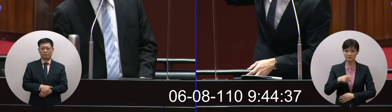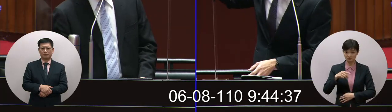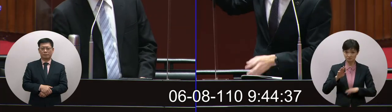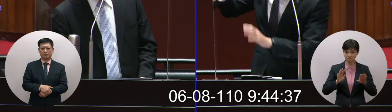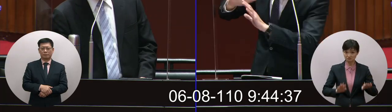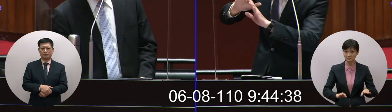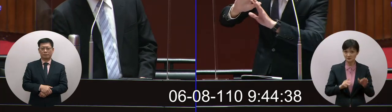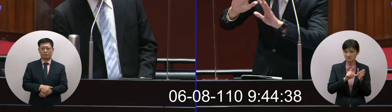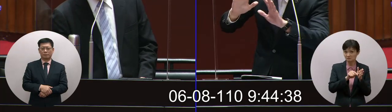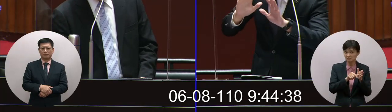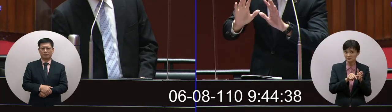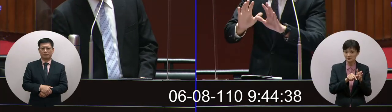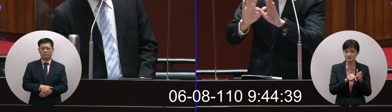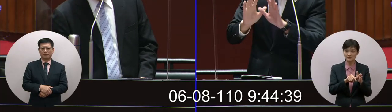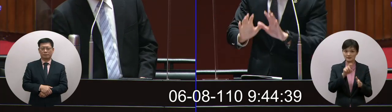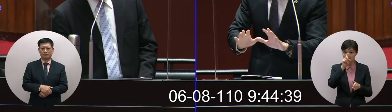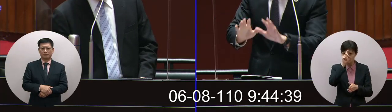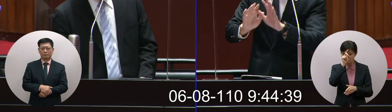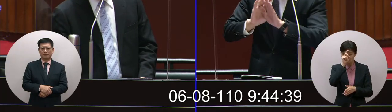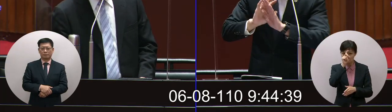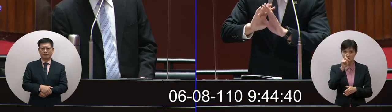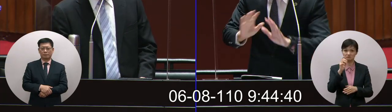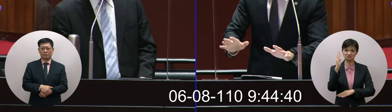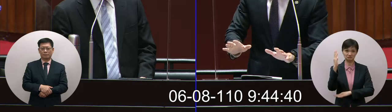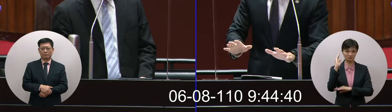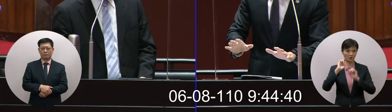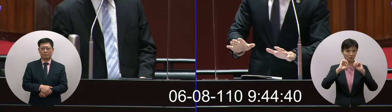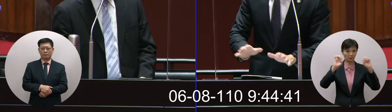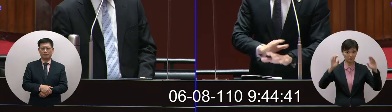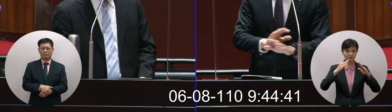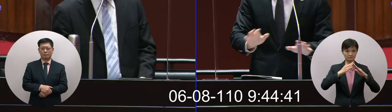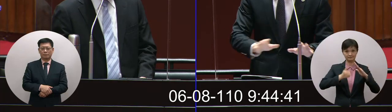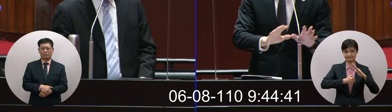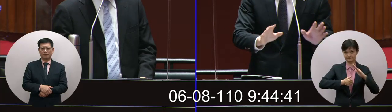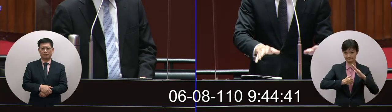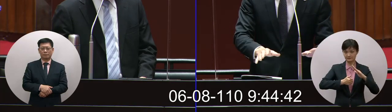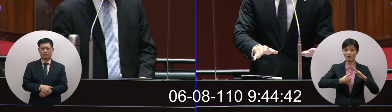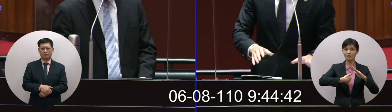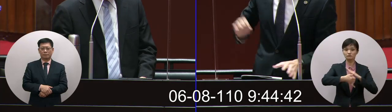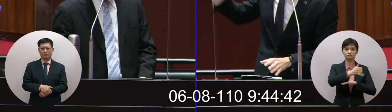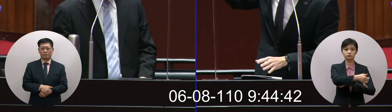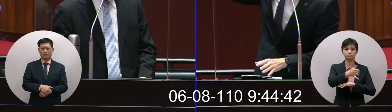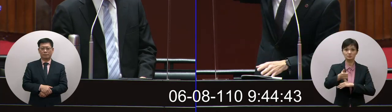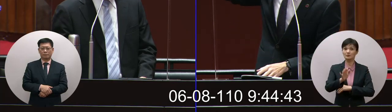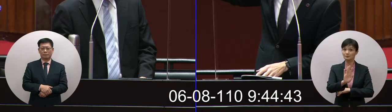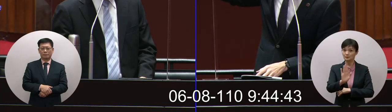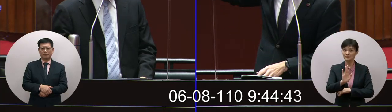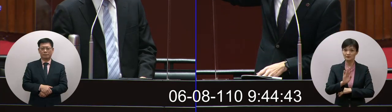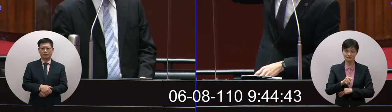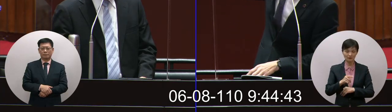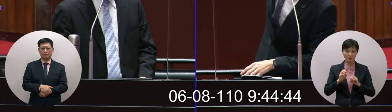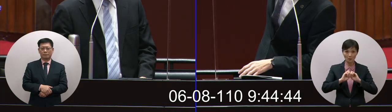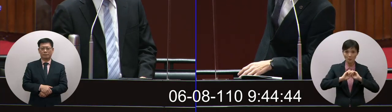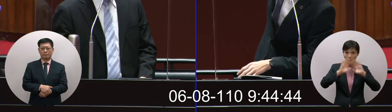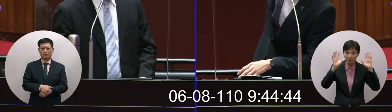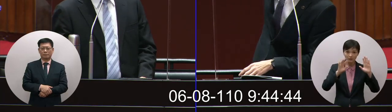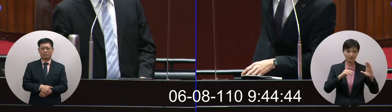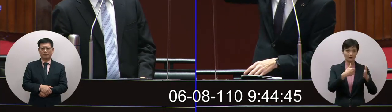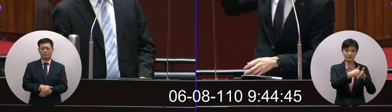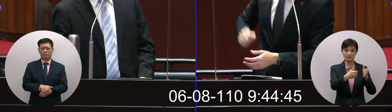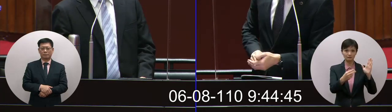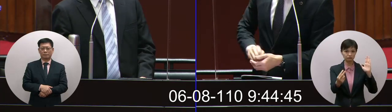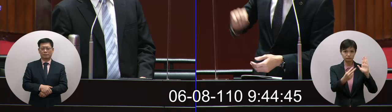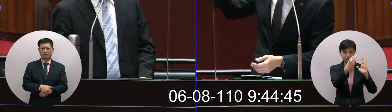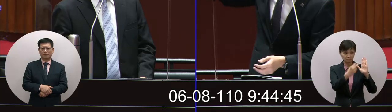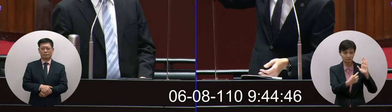来，大家是叫大家卖，咱即马政府是叫大家卖出门，吼、哦，无代志卖出门。结果伊公布这张图，你看遐